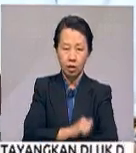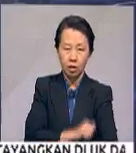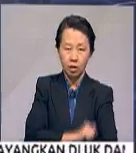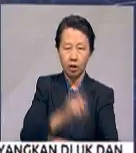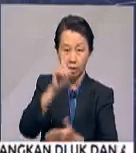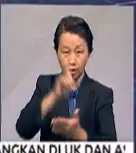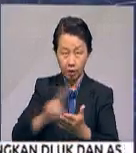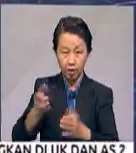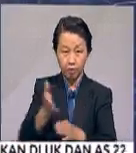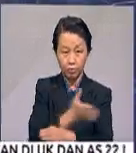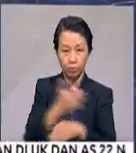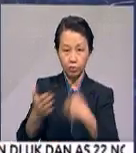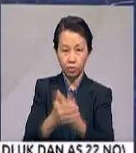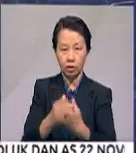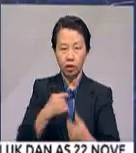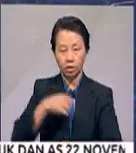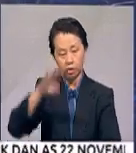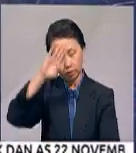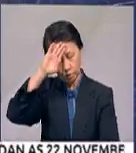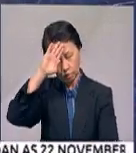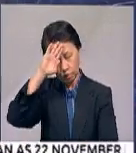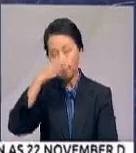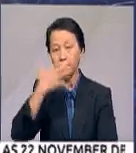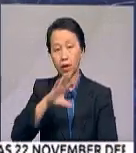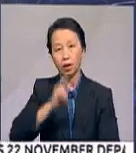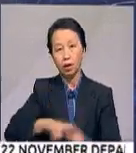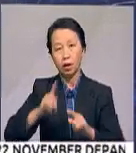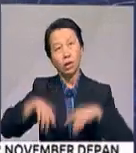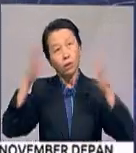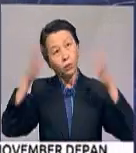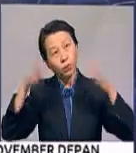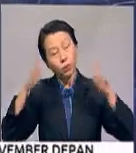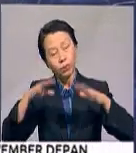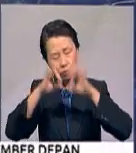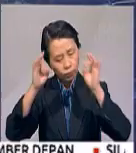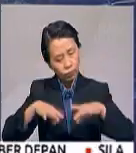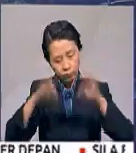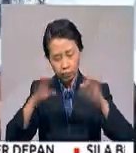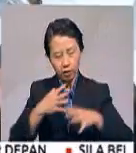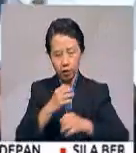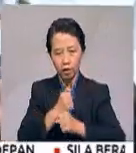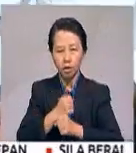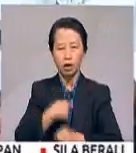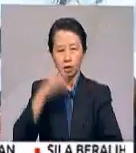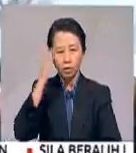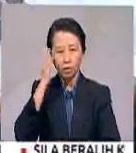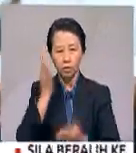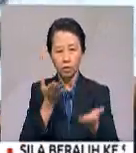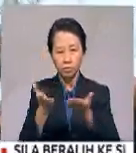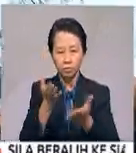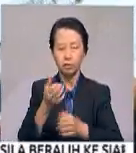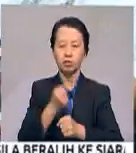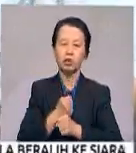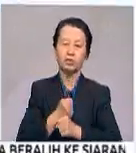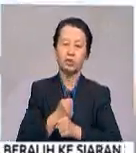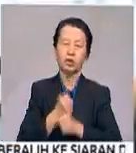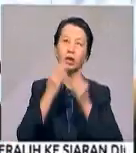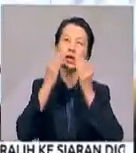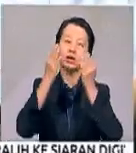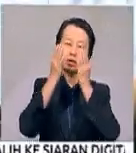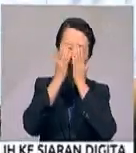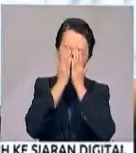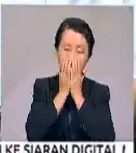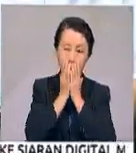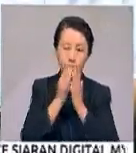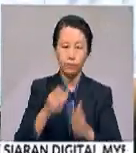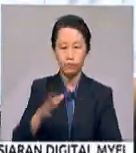seminggu sebelum saya sampai sini memang saya demam panas, macam-macam hujan yang saya dapat, dan saya tahu ini adalah hikmahnya. Alhamdulillah. Mestinya